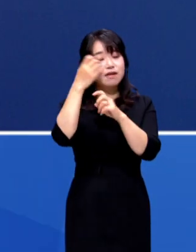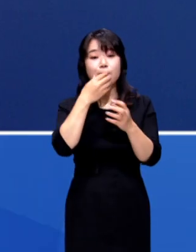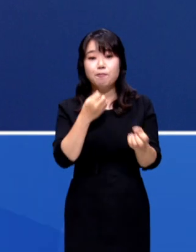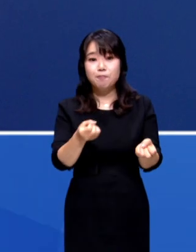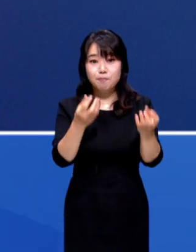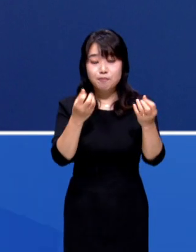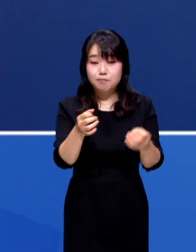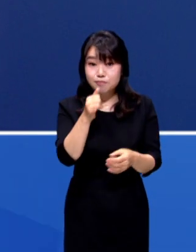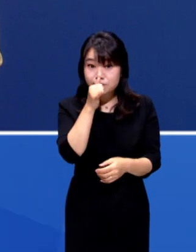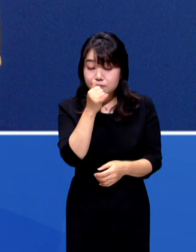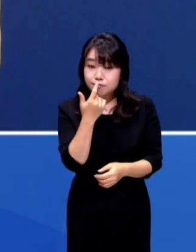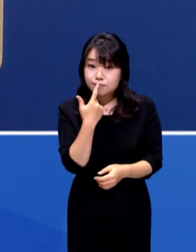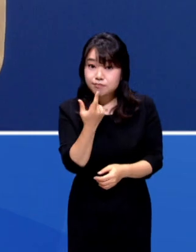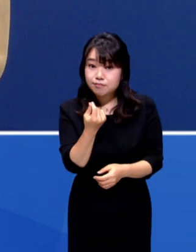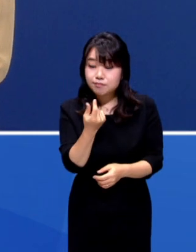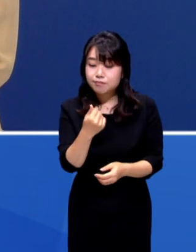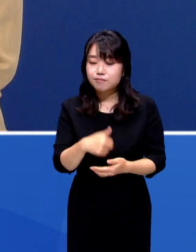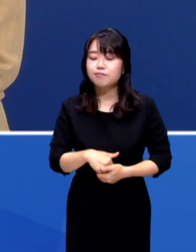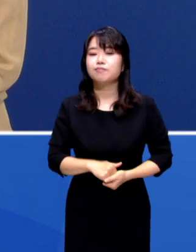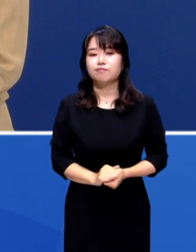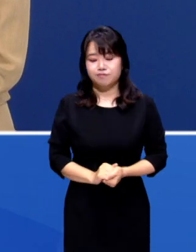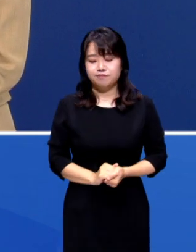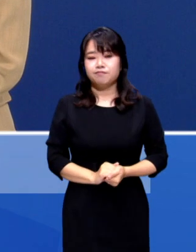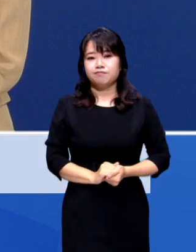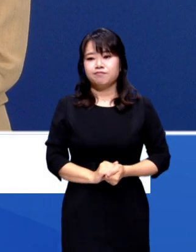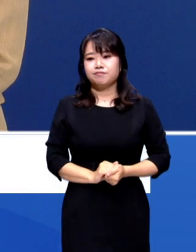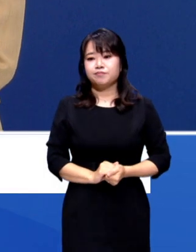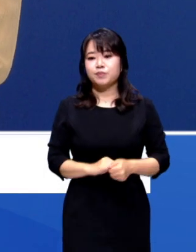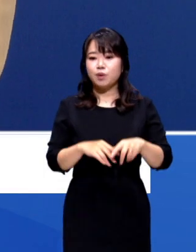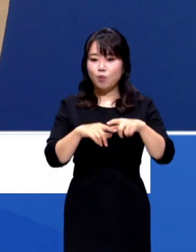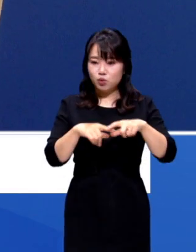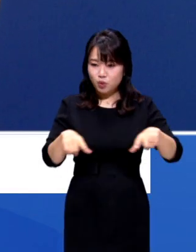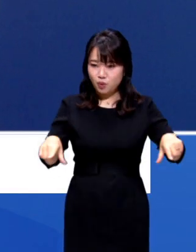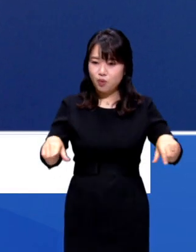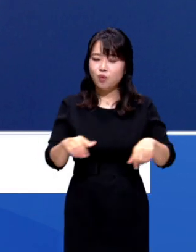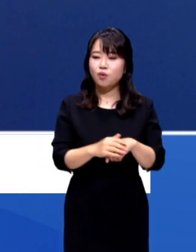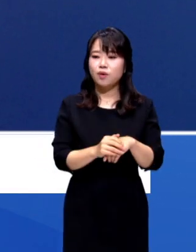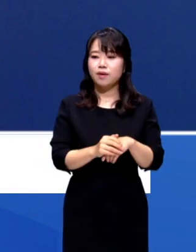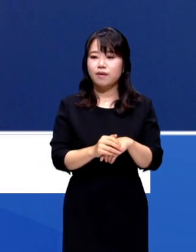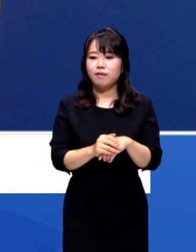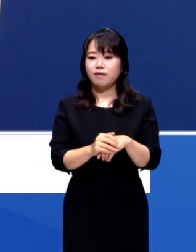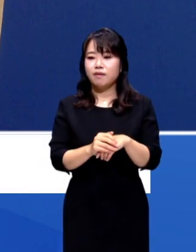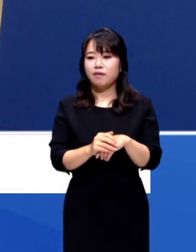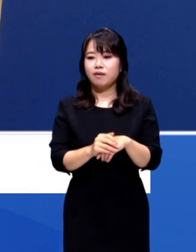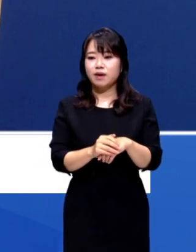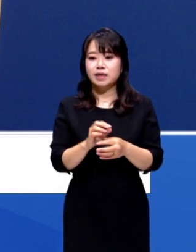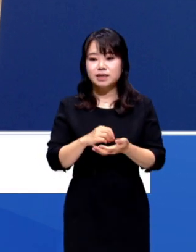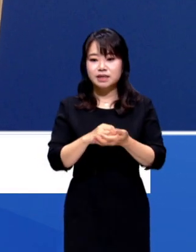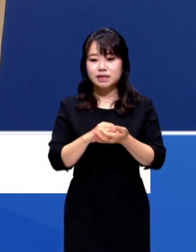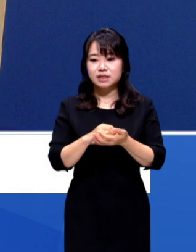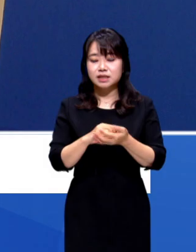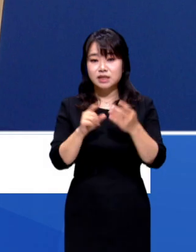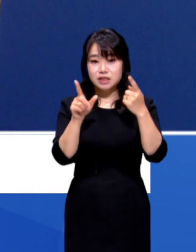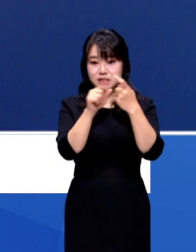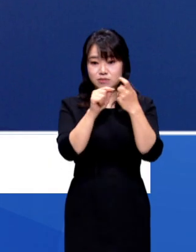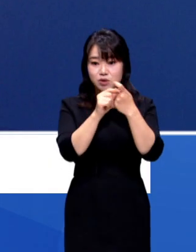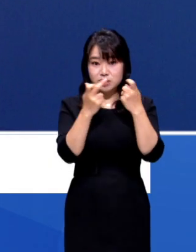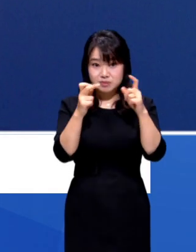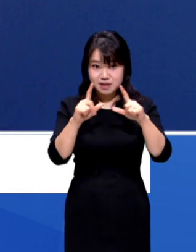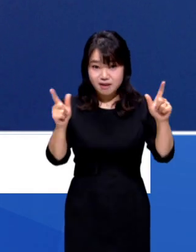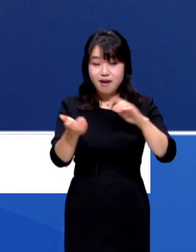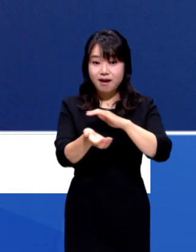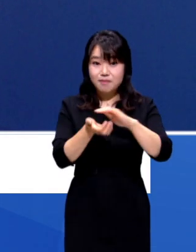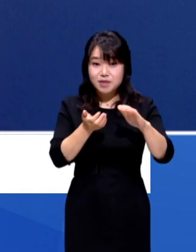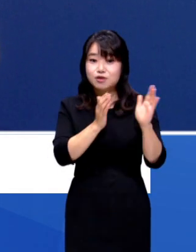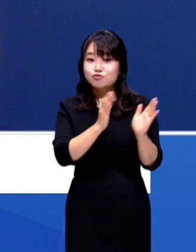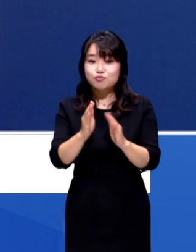했었고 올해도 역시 기념행사가 있는 걸로 알고 있는데 보통 이 순국선열과 또 애구지삭 등이 참여하는 행사에서 올해는 또 어떻게